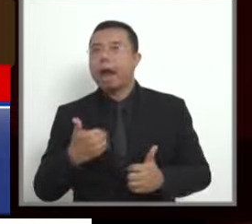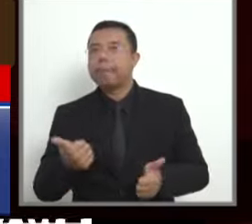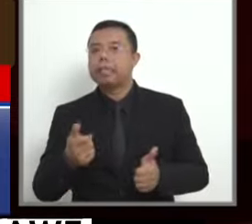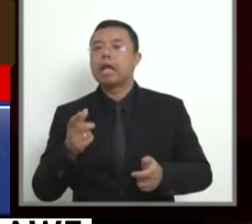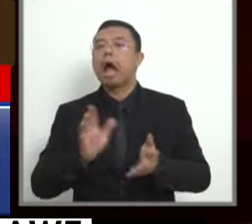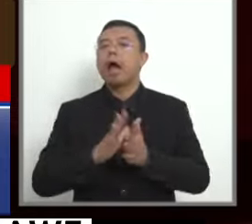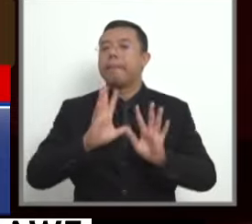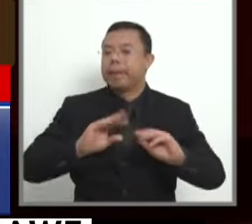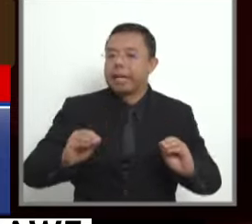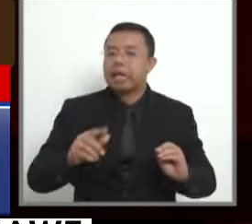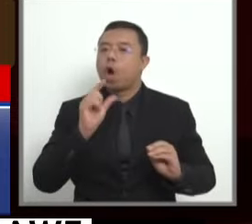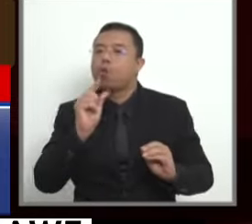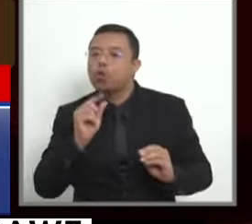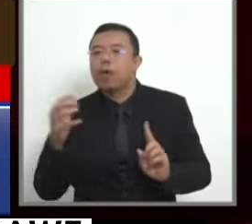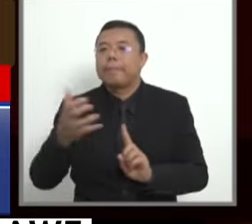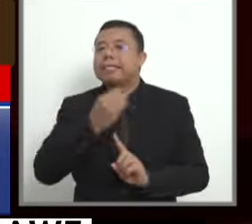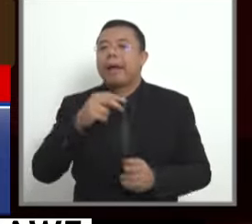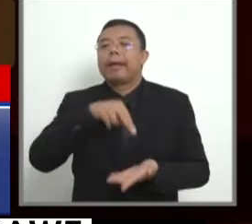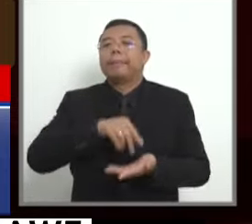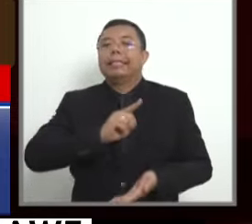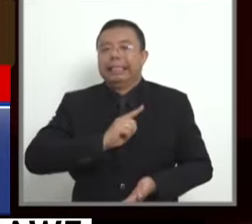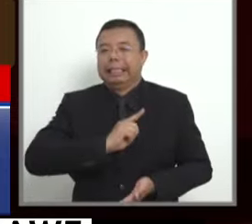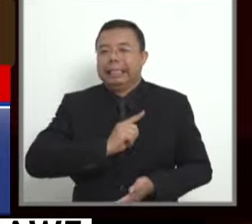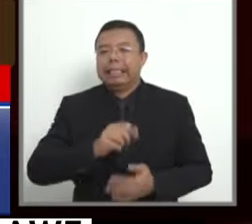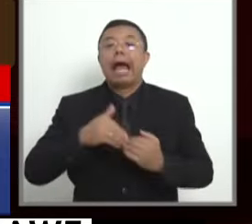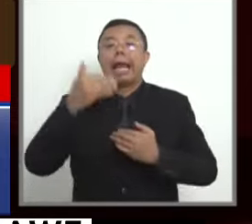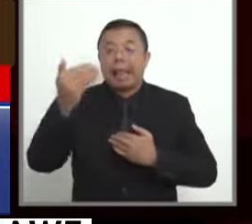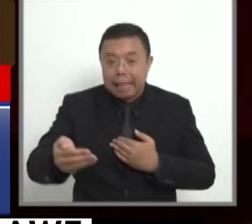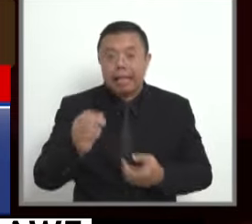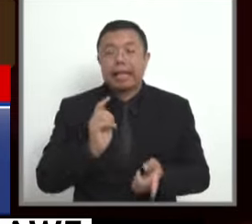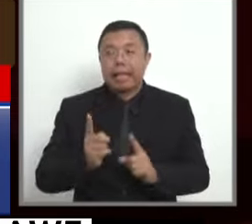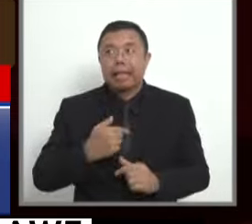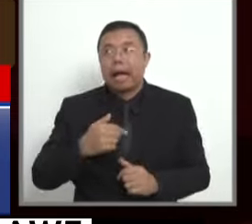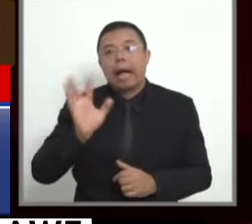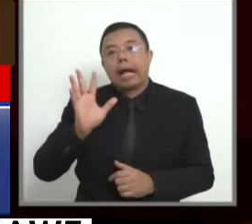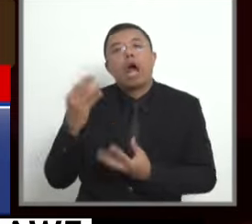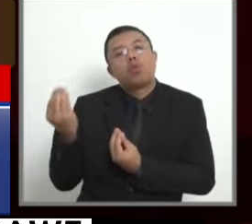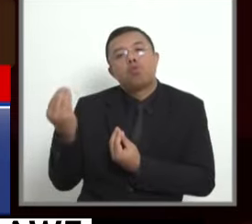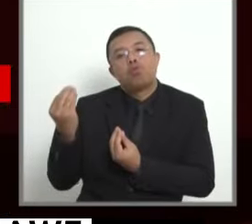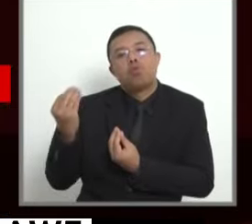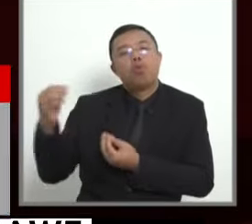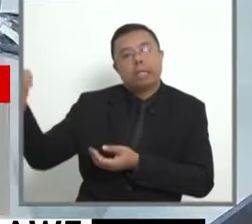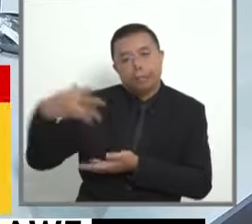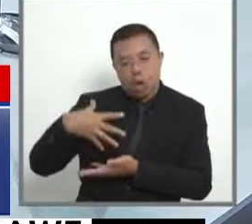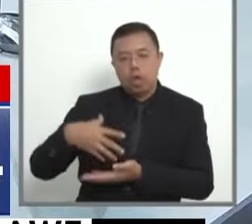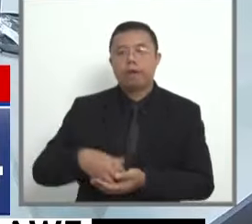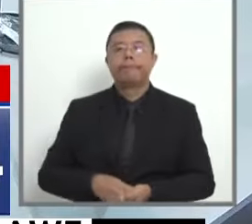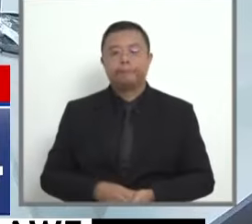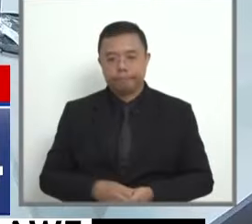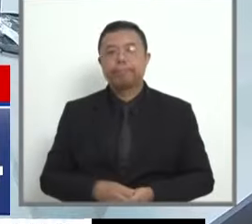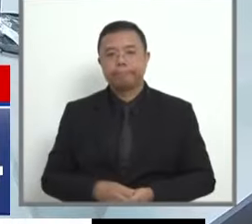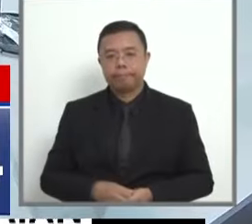tindakan-tindakan untuk mencapai kemandirian sehingga kelak kemudian kita tidak terlalu bergantung waktya